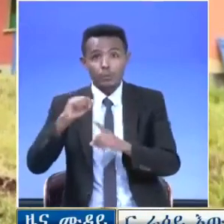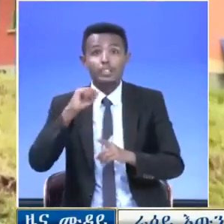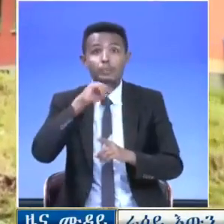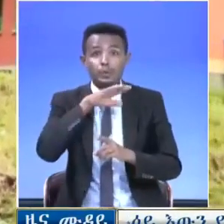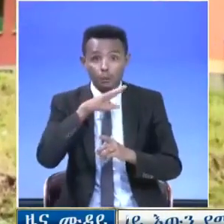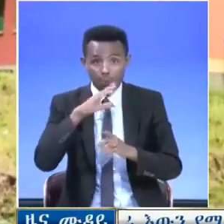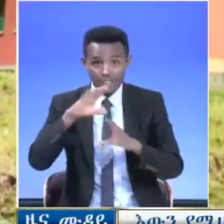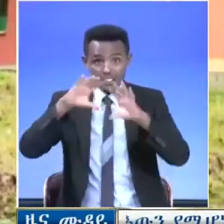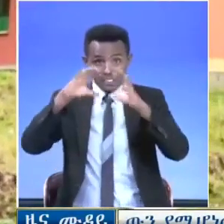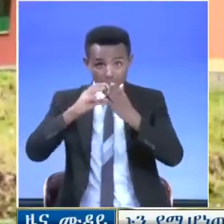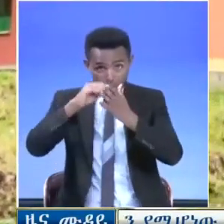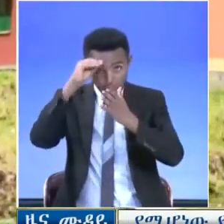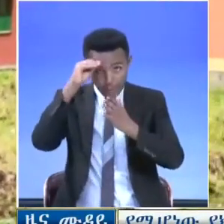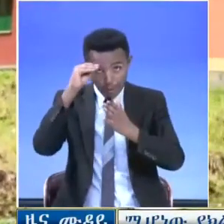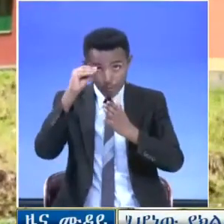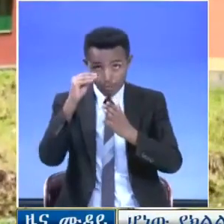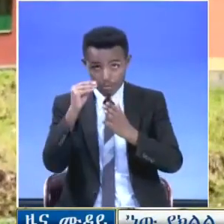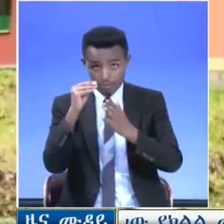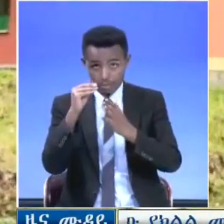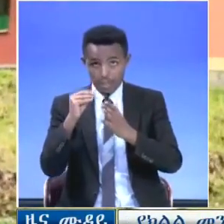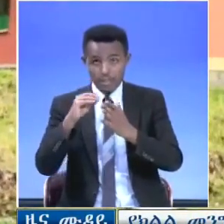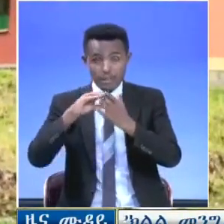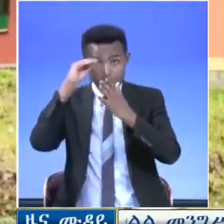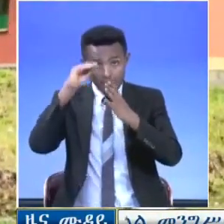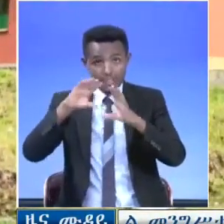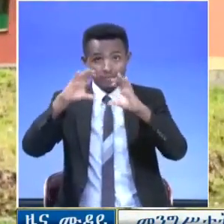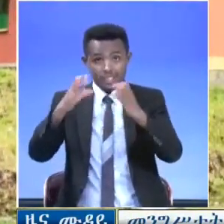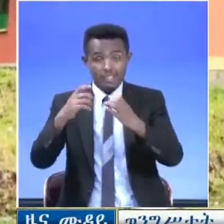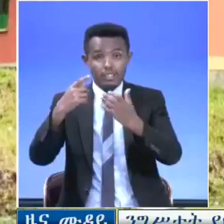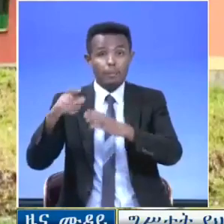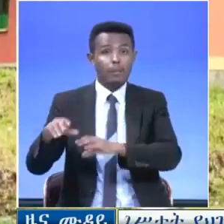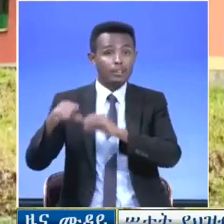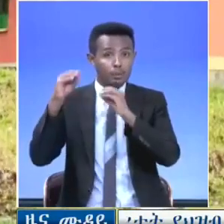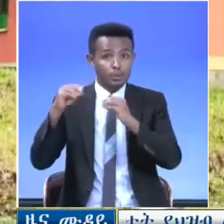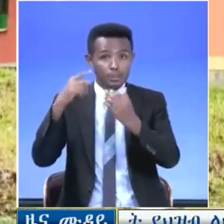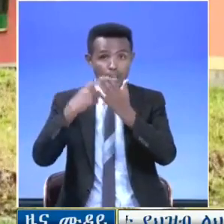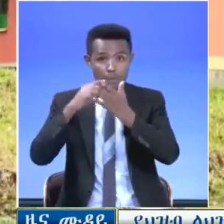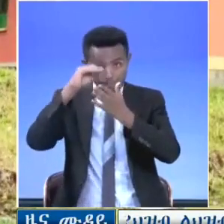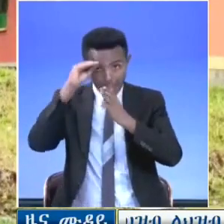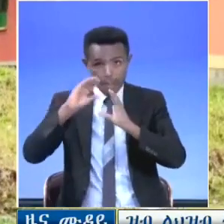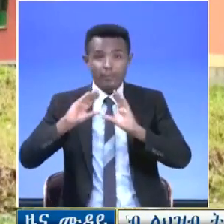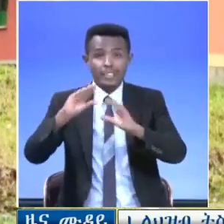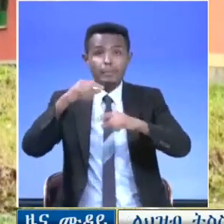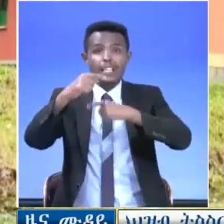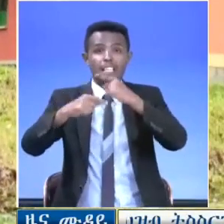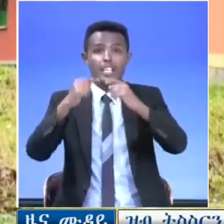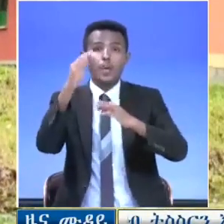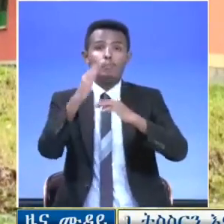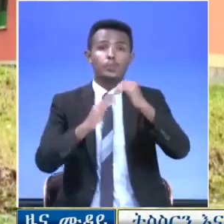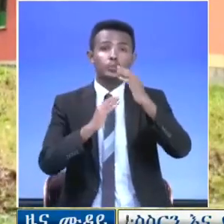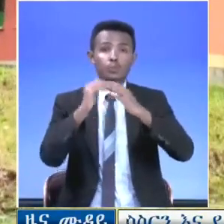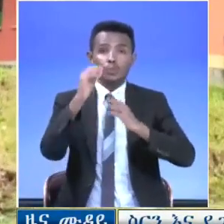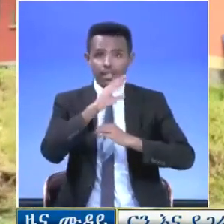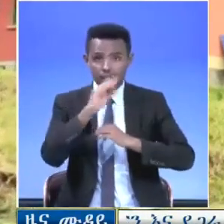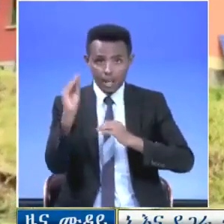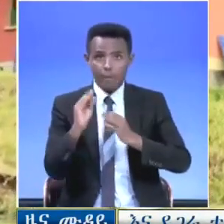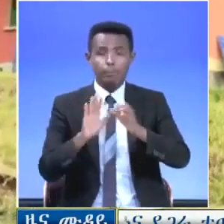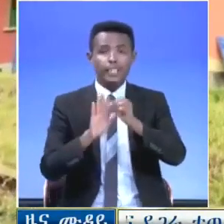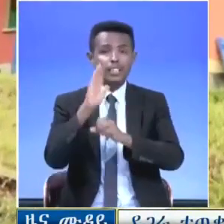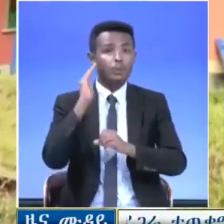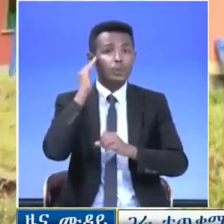የሚማሩ ተማሪዎችም እነዚህ ግንባታዎች ከተጠናቀቁ በኋላ ለመማር ማስተማር ሂደቱ ምቹና በቂ